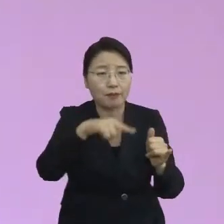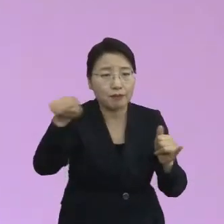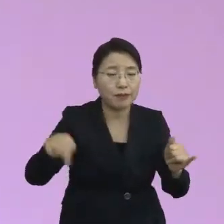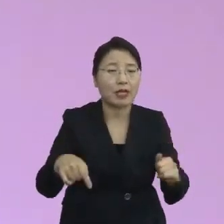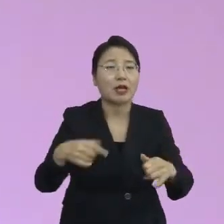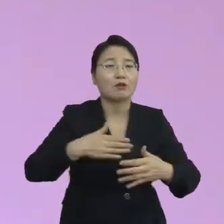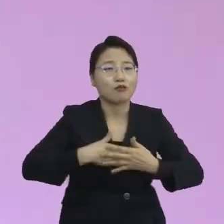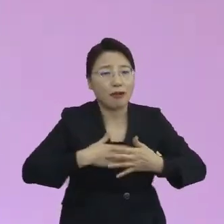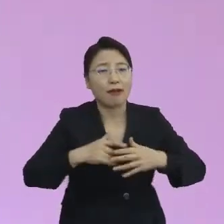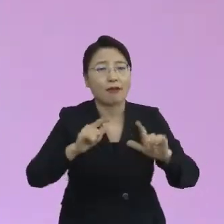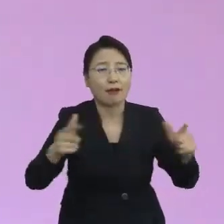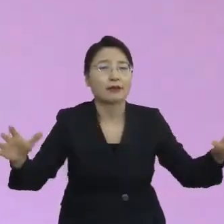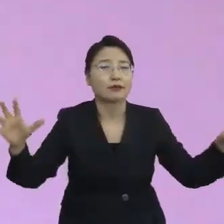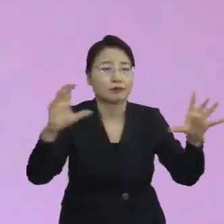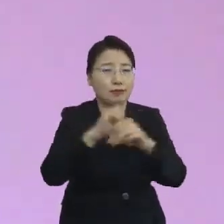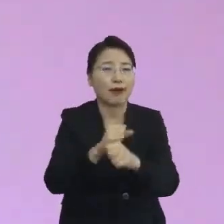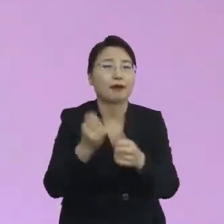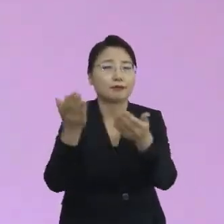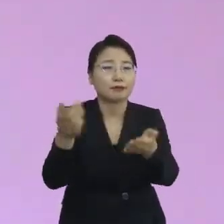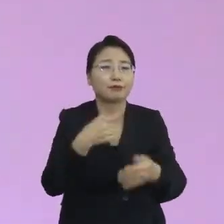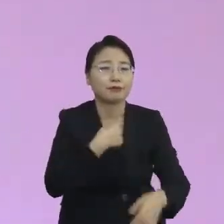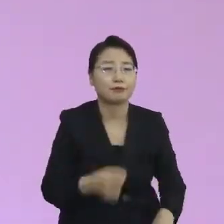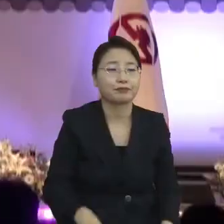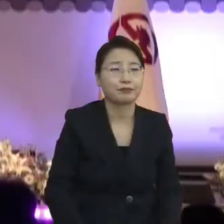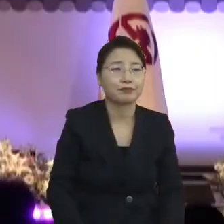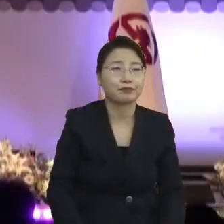해소해 나가겠습니다.